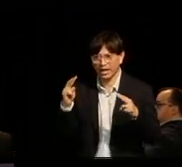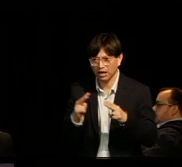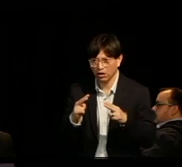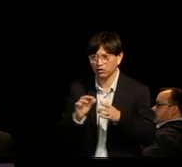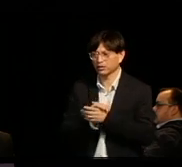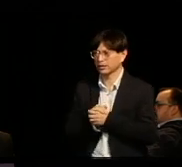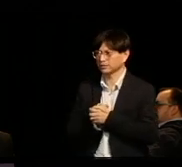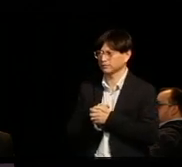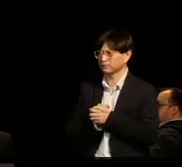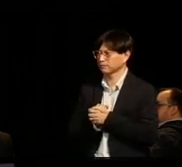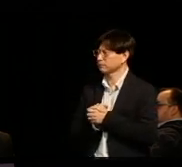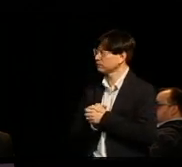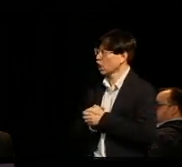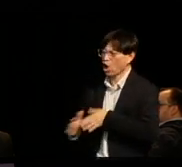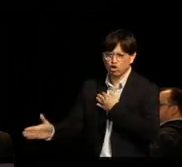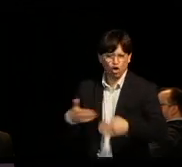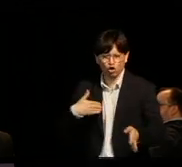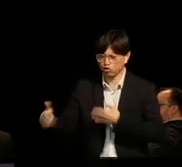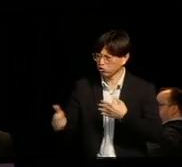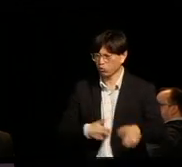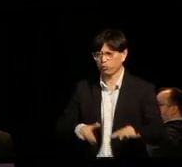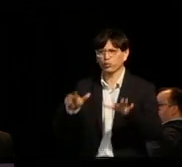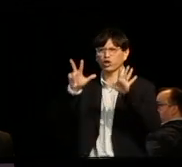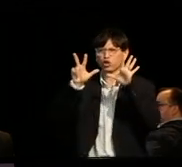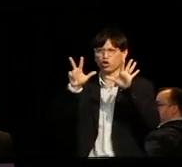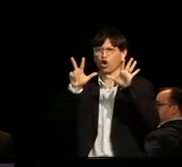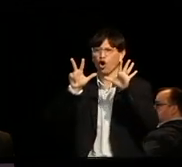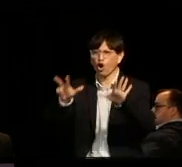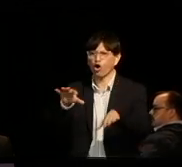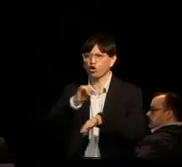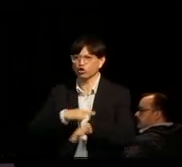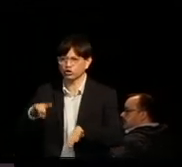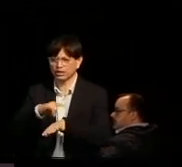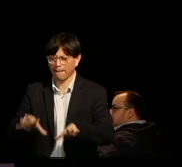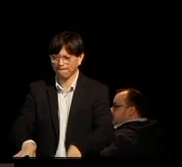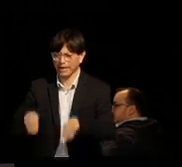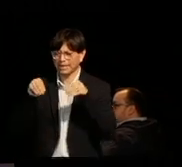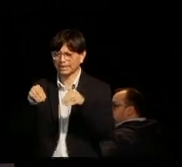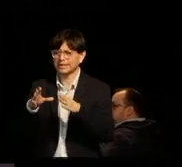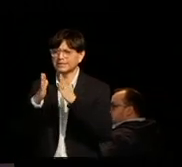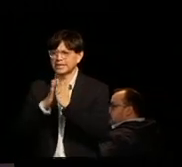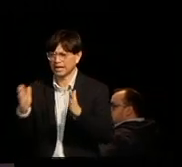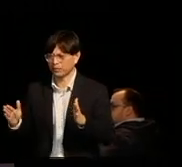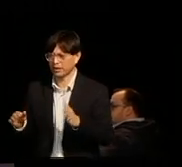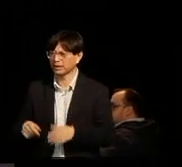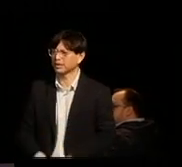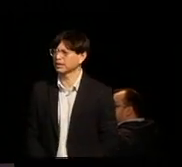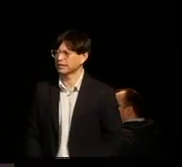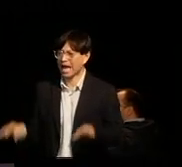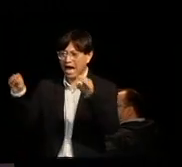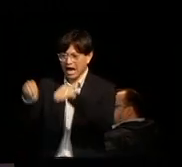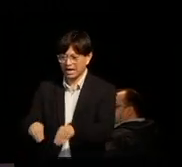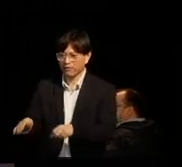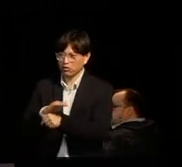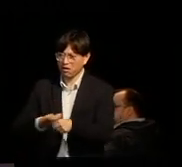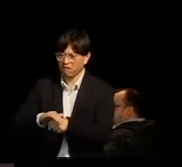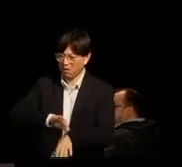l'anno sparati che l'8 settembre comincia il catechismo e arrivano i genitori ti lasciano i bambini e Ciao Ci si